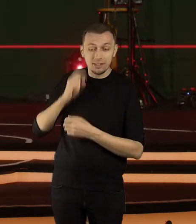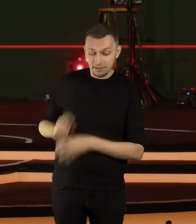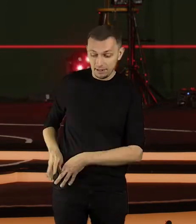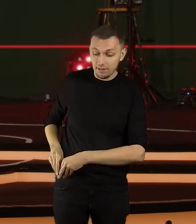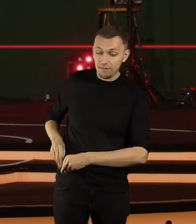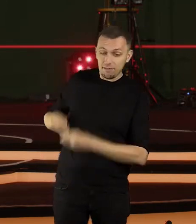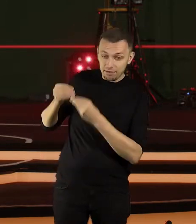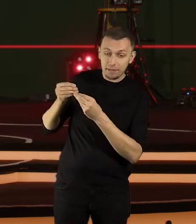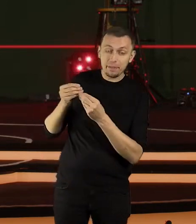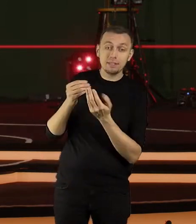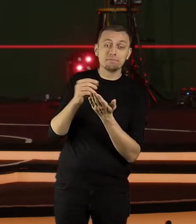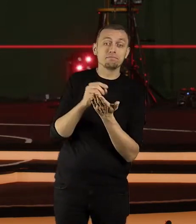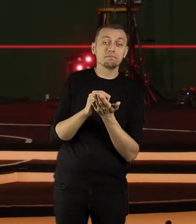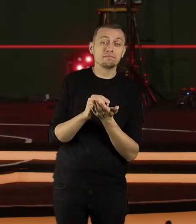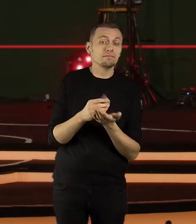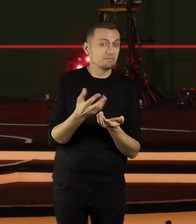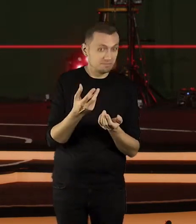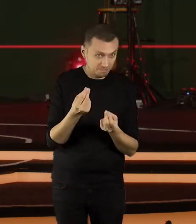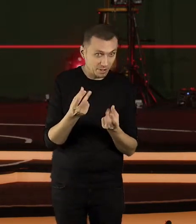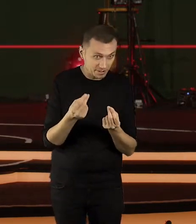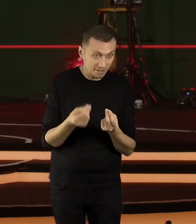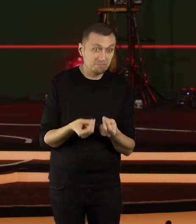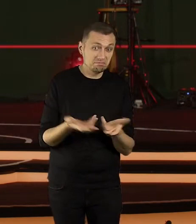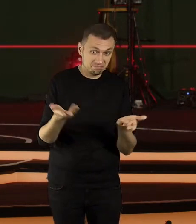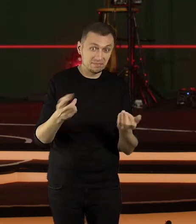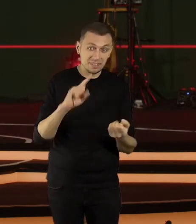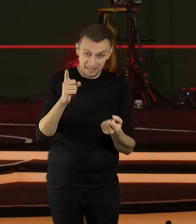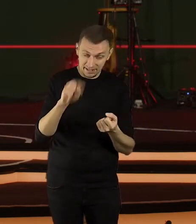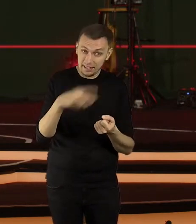Bo chcę dać sobie i Wam